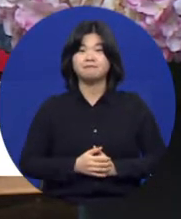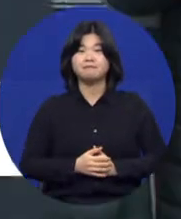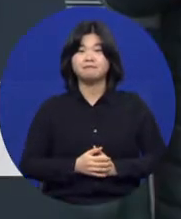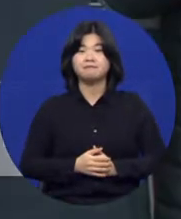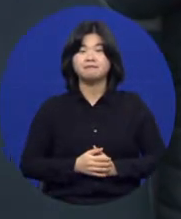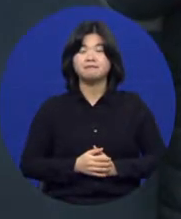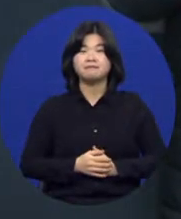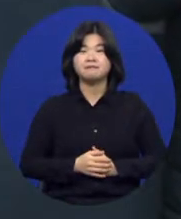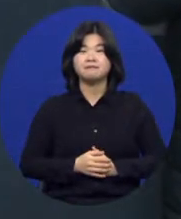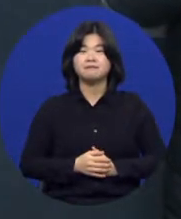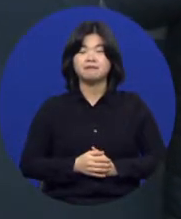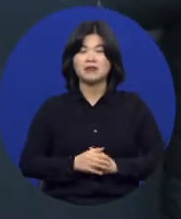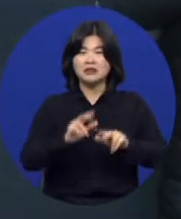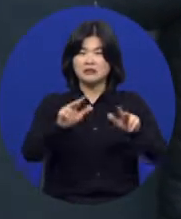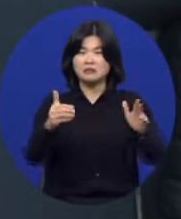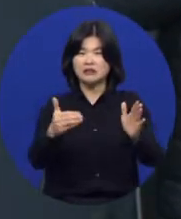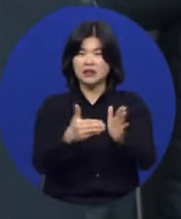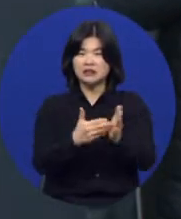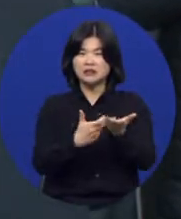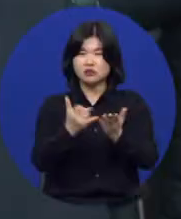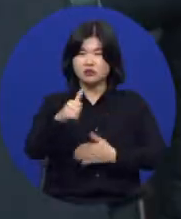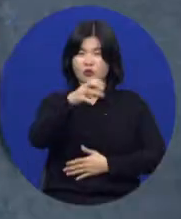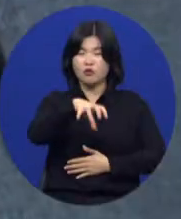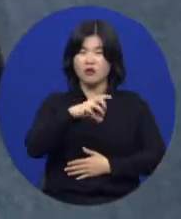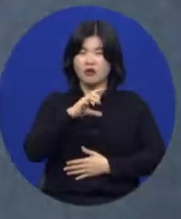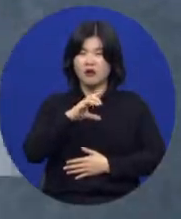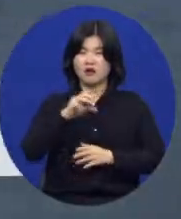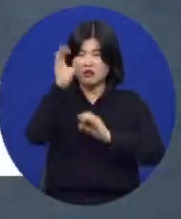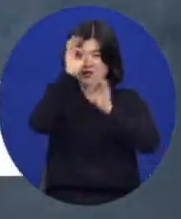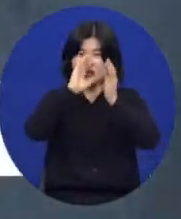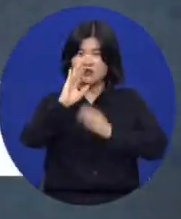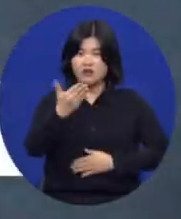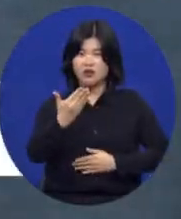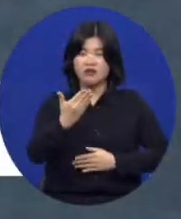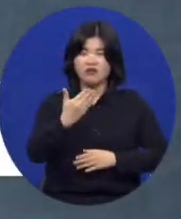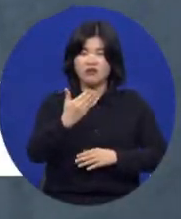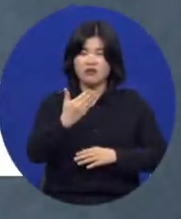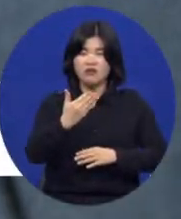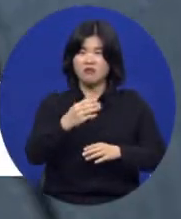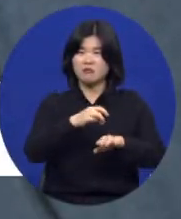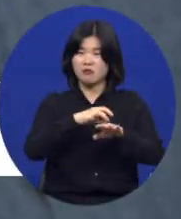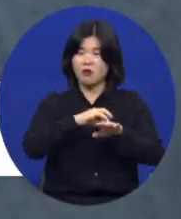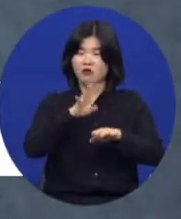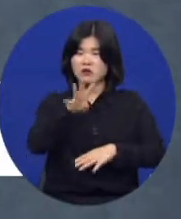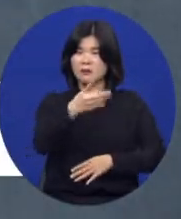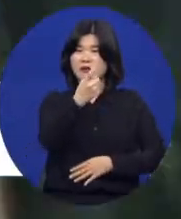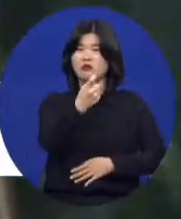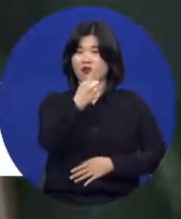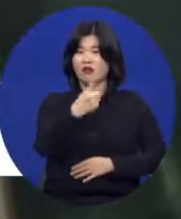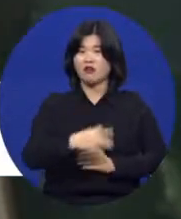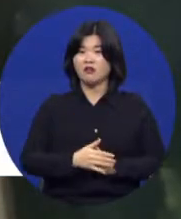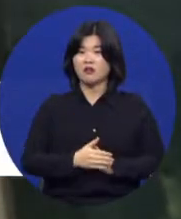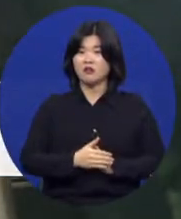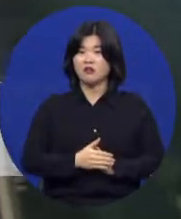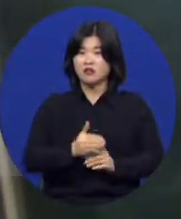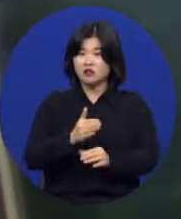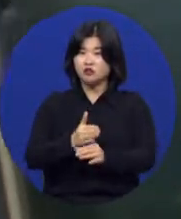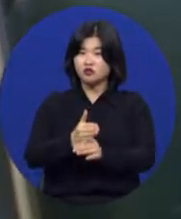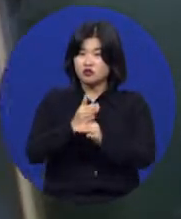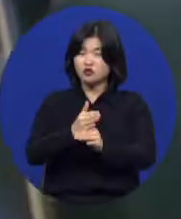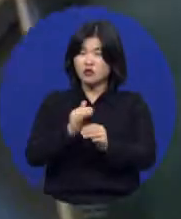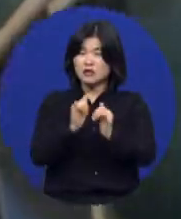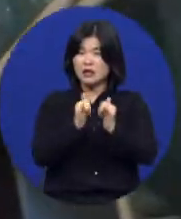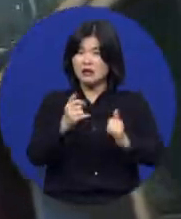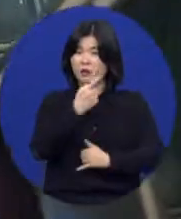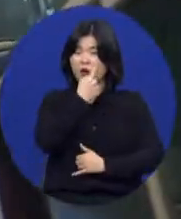좋습니다. 지금까지 제주공항 등지에서 발굴된 4.3 희생자 유해는 411구. 이 가운데